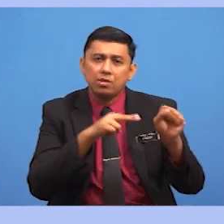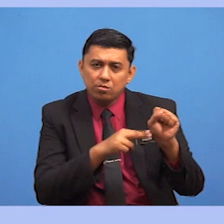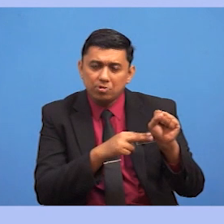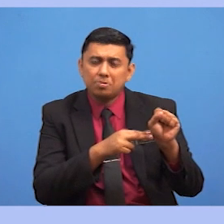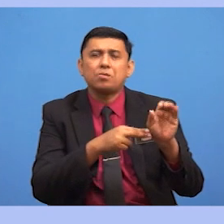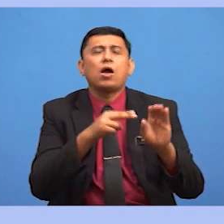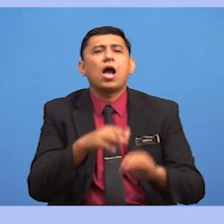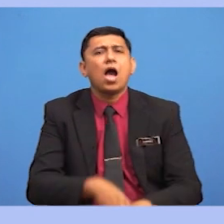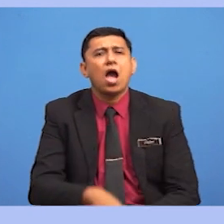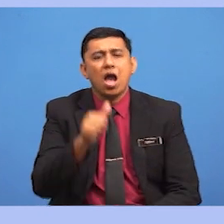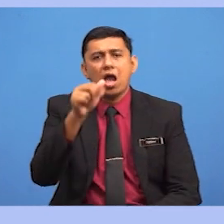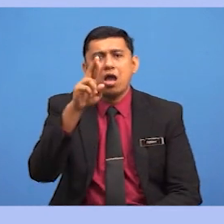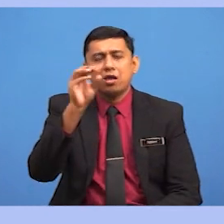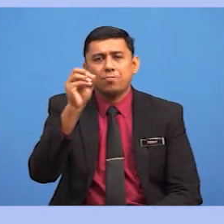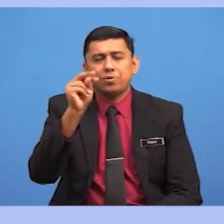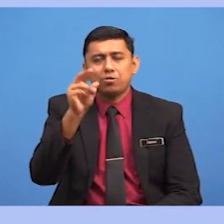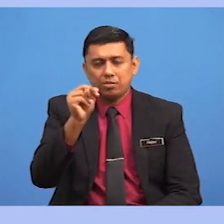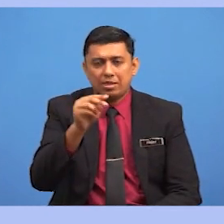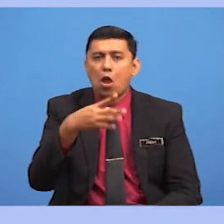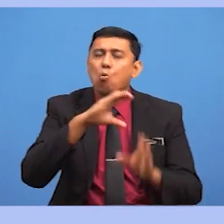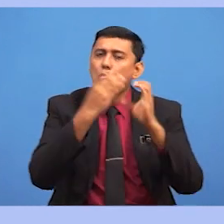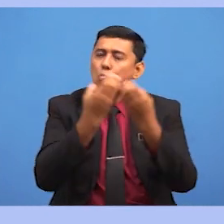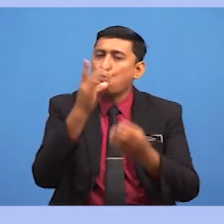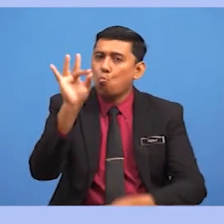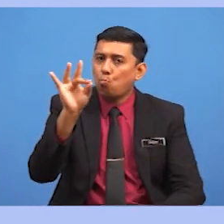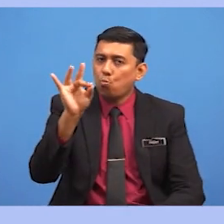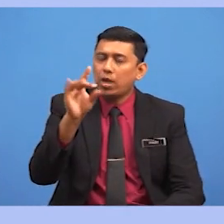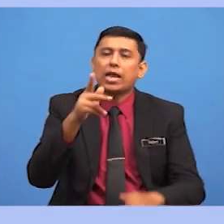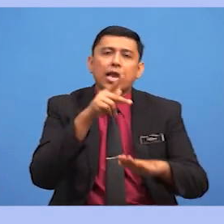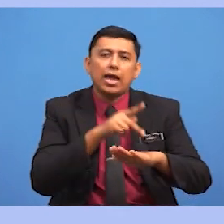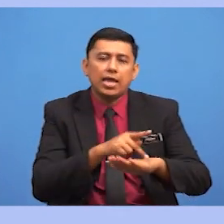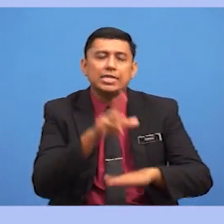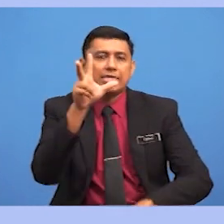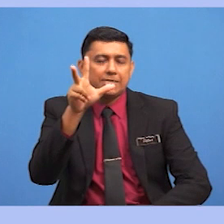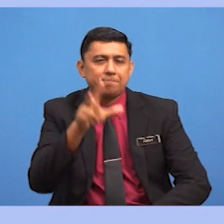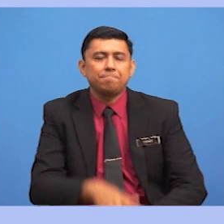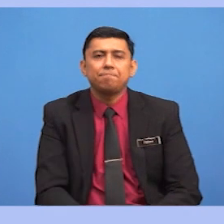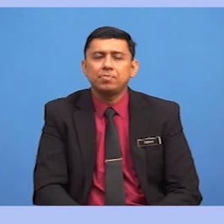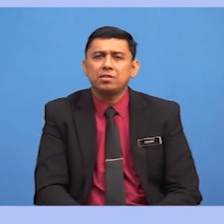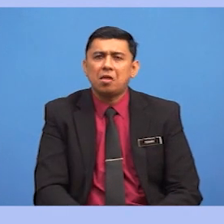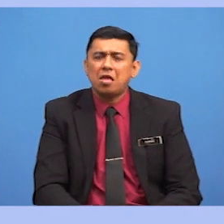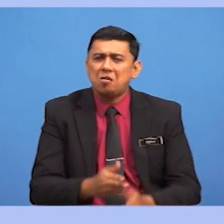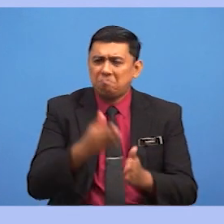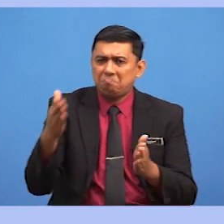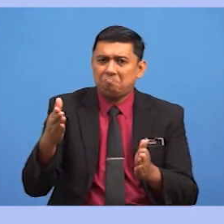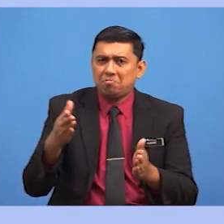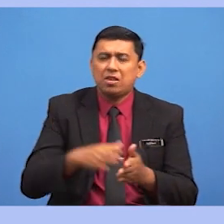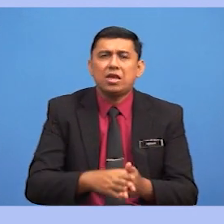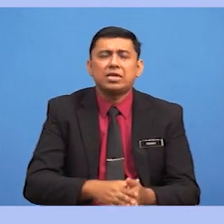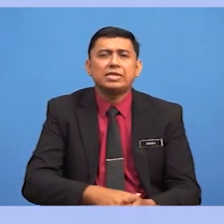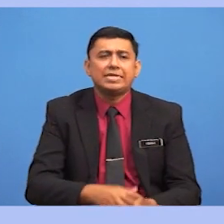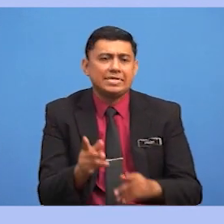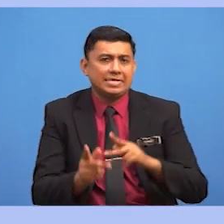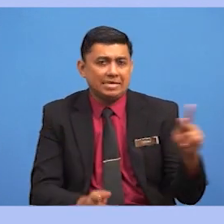argon yang terdapat dalam kumpulan ke-18 juga pada kala ketiga. Unsur natrium berada di sebelah kiri jadual